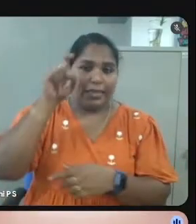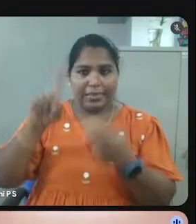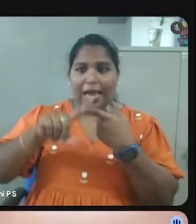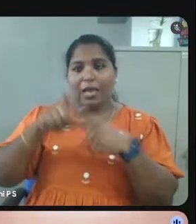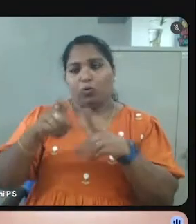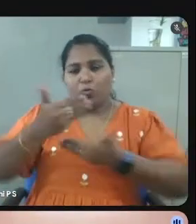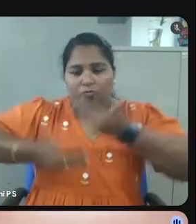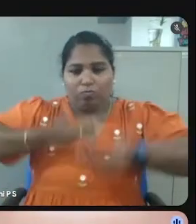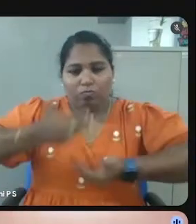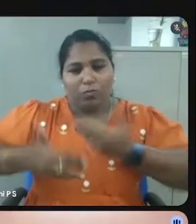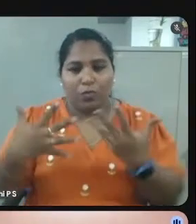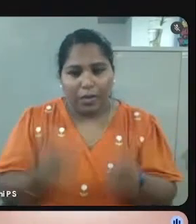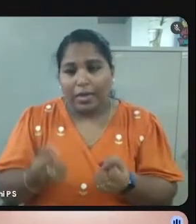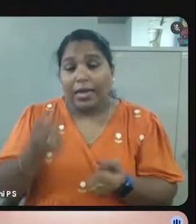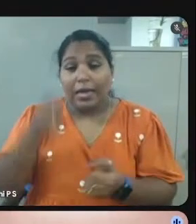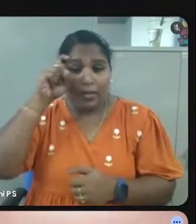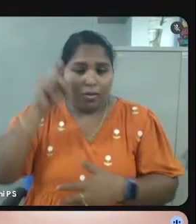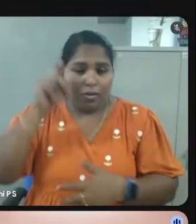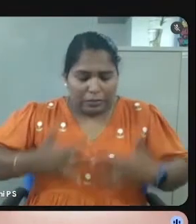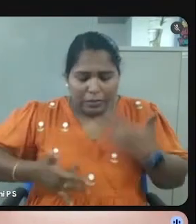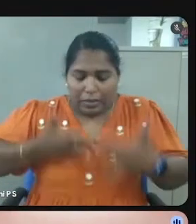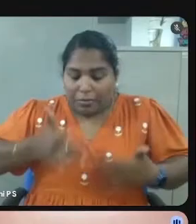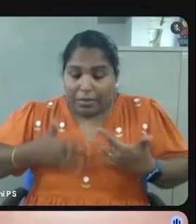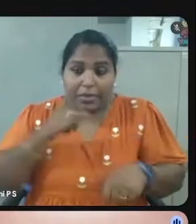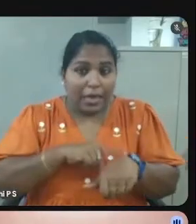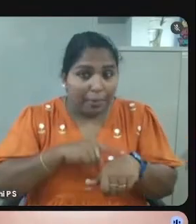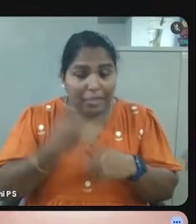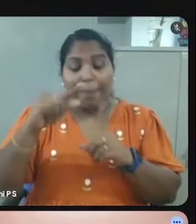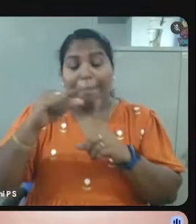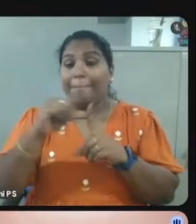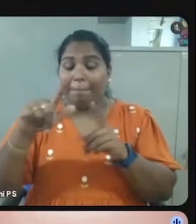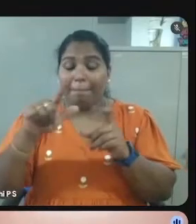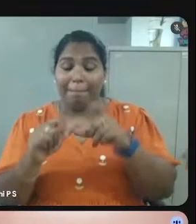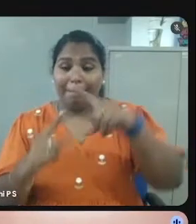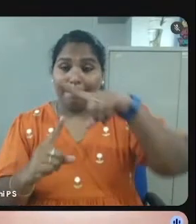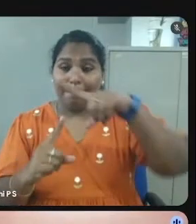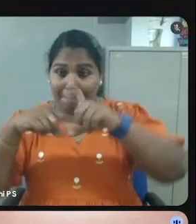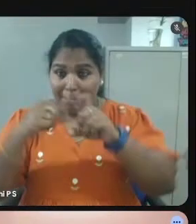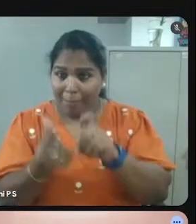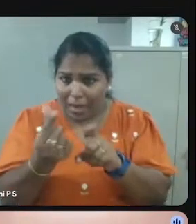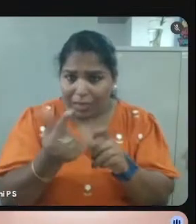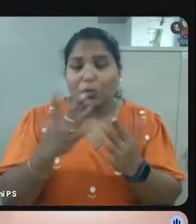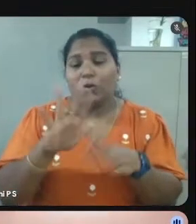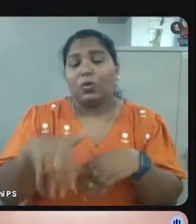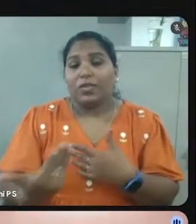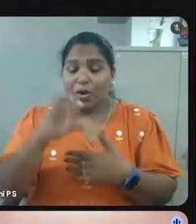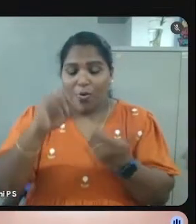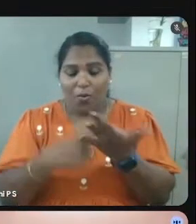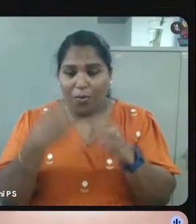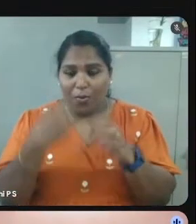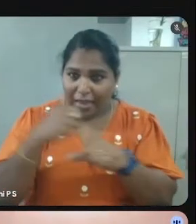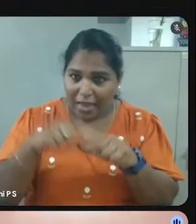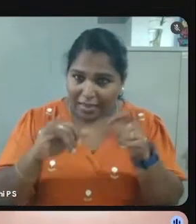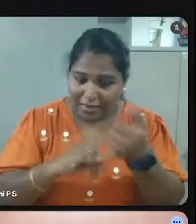പിന്നെ സെക്ഷുവൽ എക്സൈറ്റ്മെന്റ് സ്റ്റേജ് എങ്ങനെയുണ്ട്, പ്ലാറ്റ്യൂ സ്റ്റേജ് എങ്ങനെയുണ്ട്, ഓർഗസം, റിസൊല്യൂഷൻ, ഒരുപാട് ഓക്യുപേഷണൽ